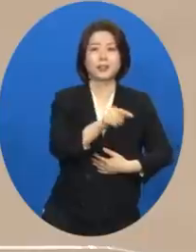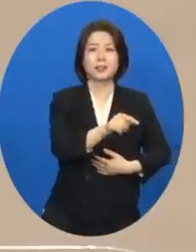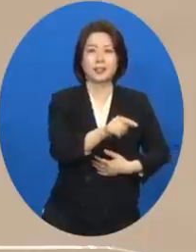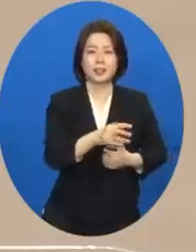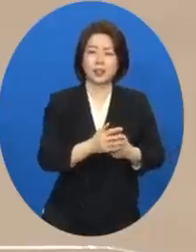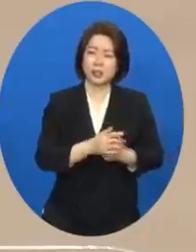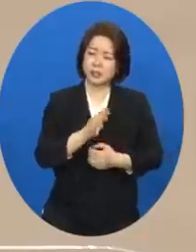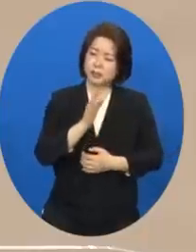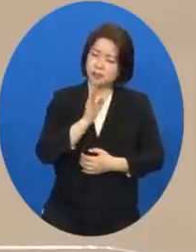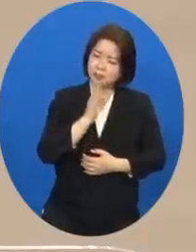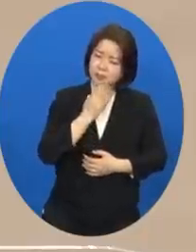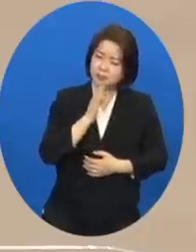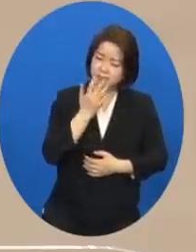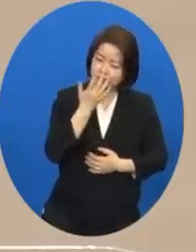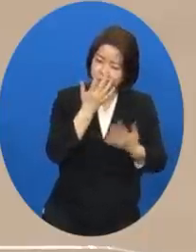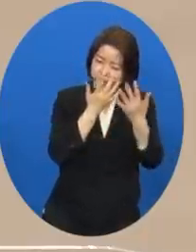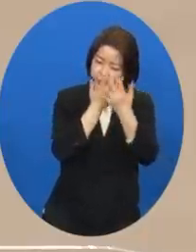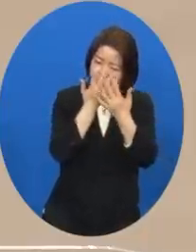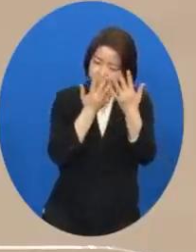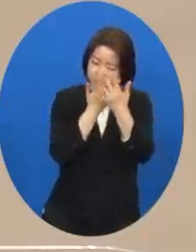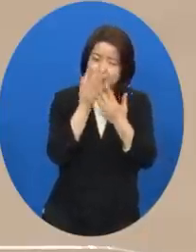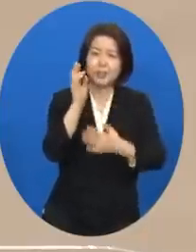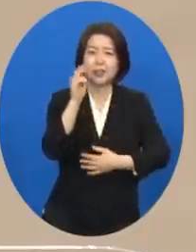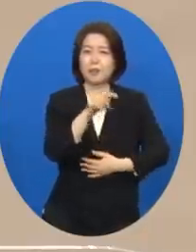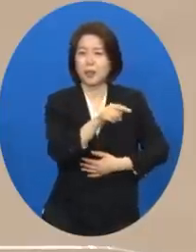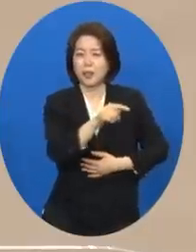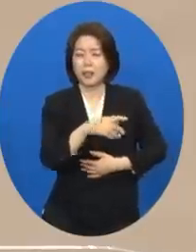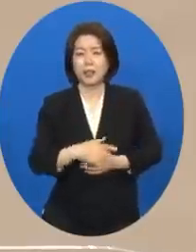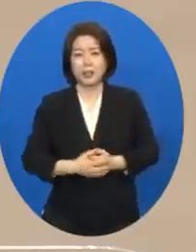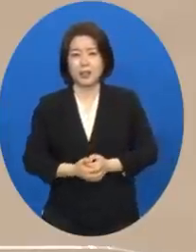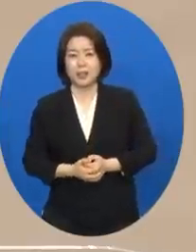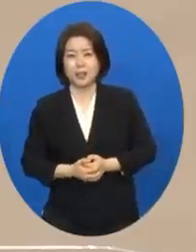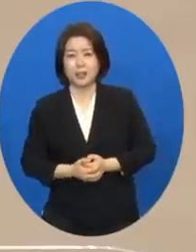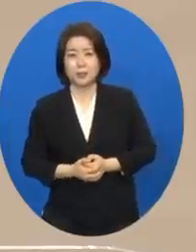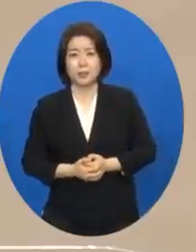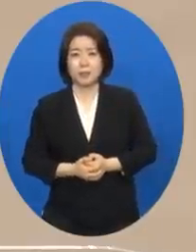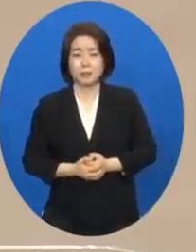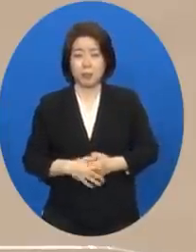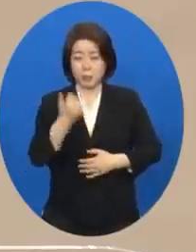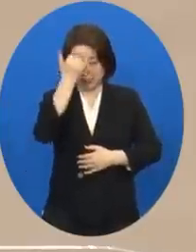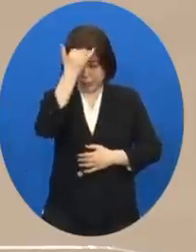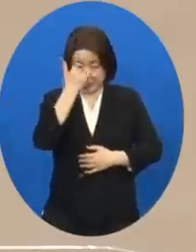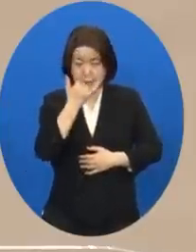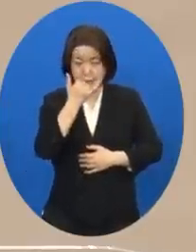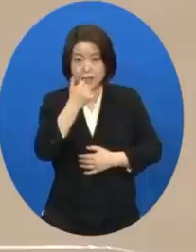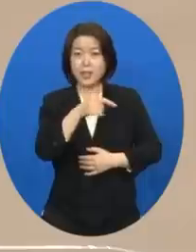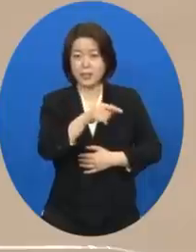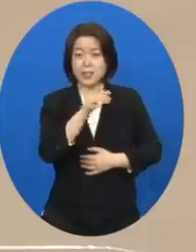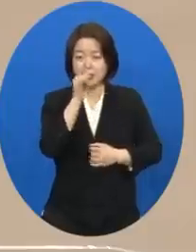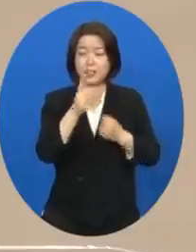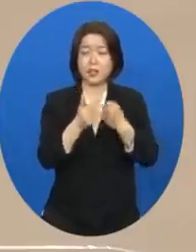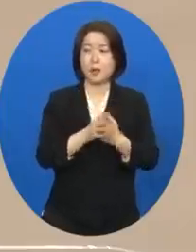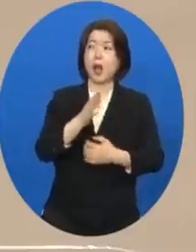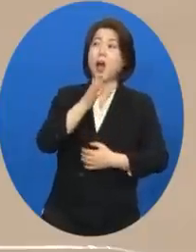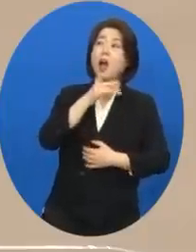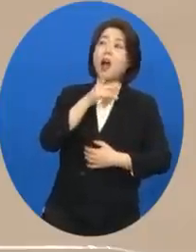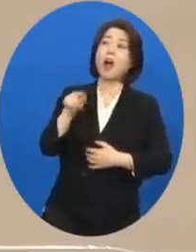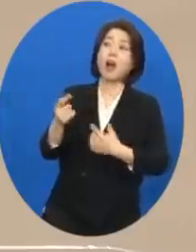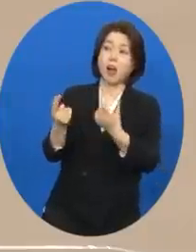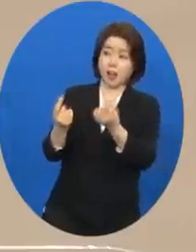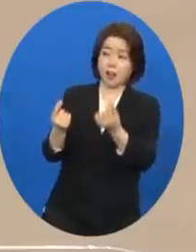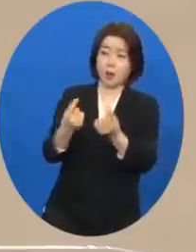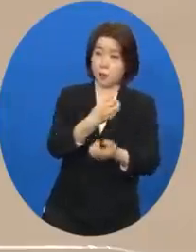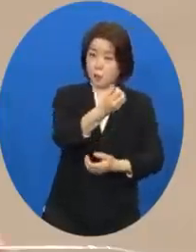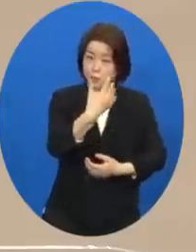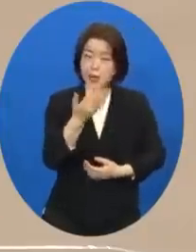징가 민가 그런 생각도 하시는 것 물로 뭐 예의를 잘 있으니까 아 그러세요 이렇게 말씀 했지만